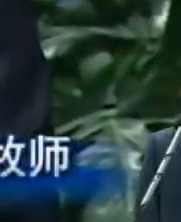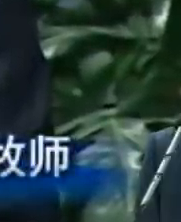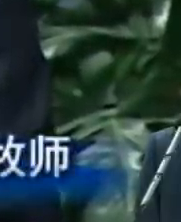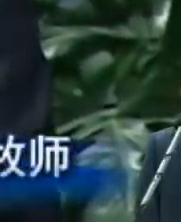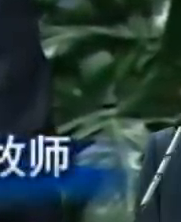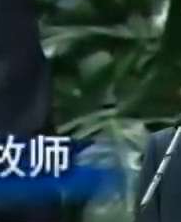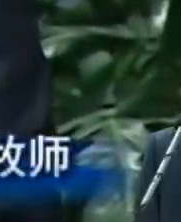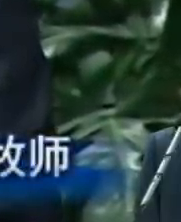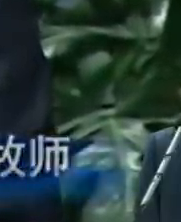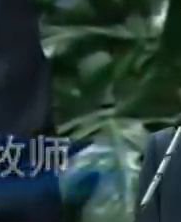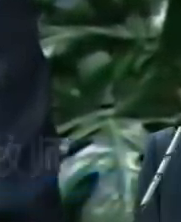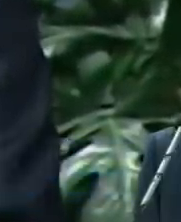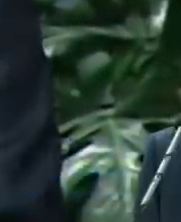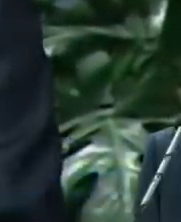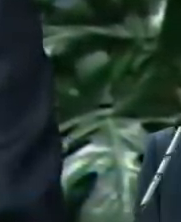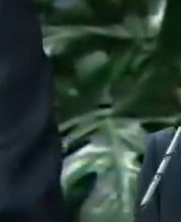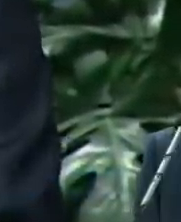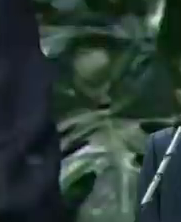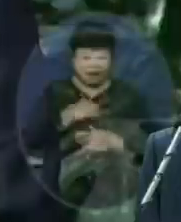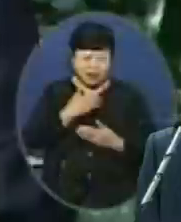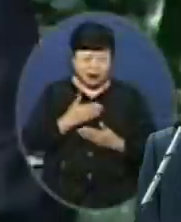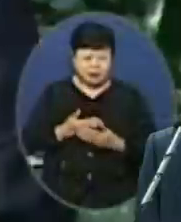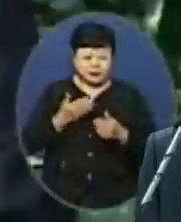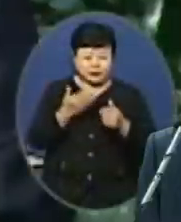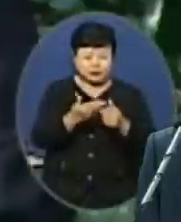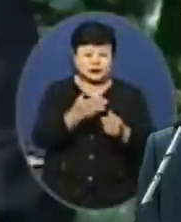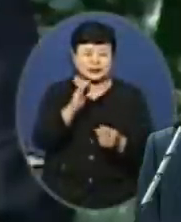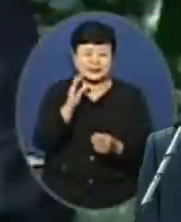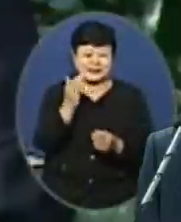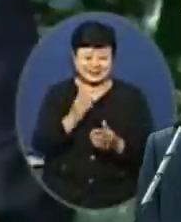무엇인지 듣는 우리에게 감동을 주어야 해요.